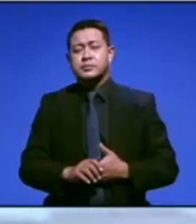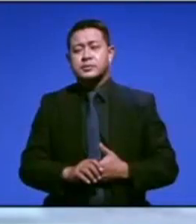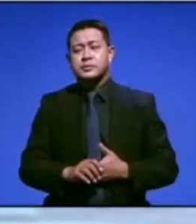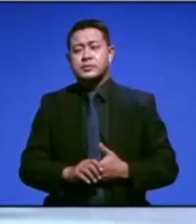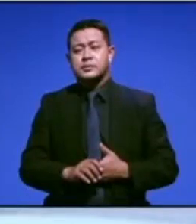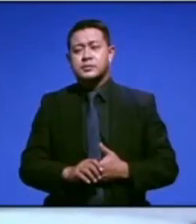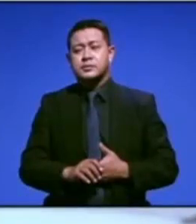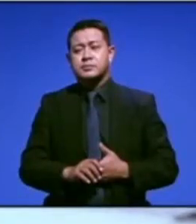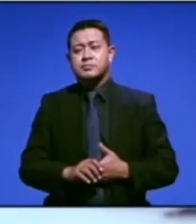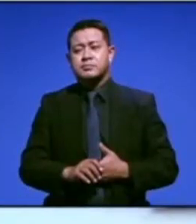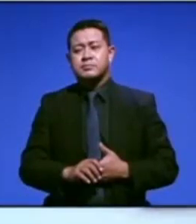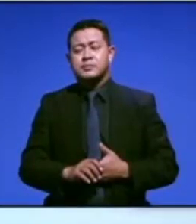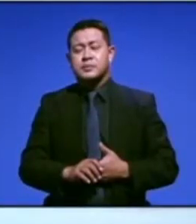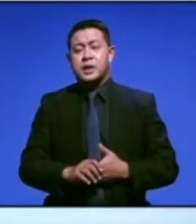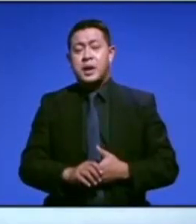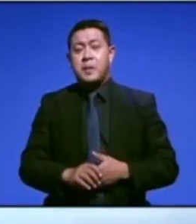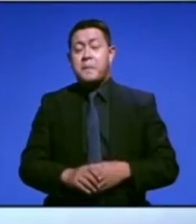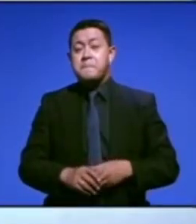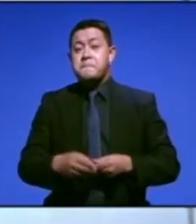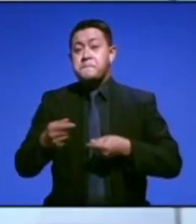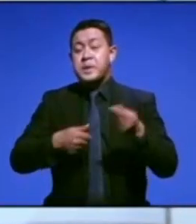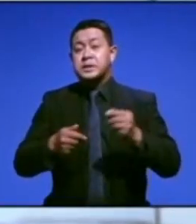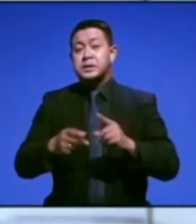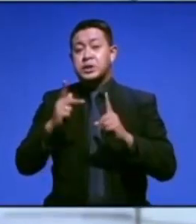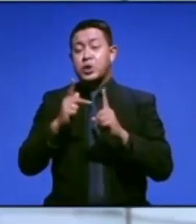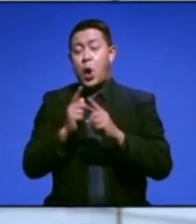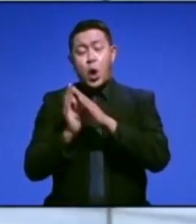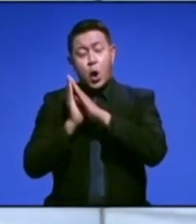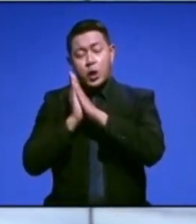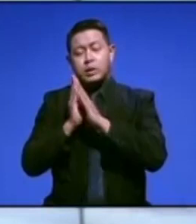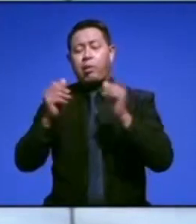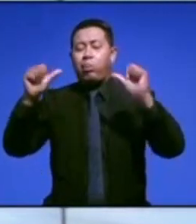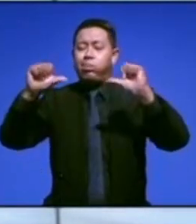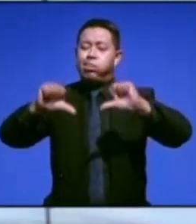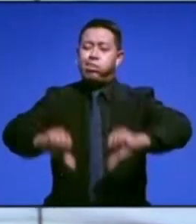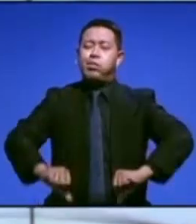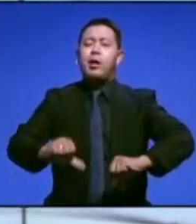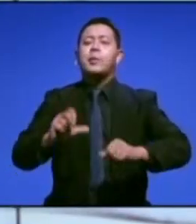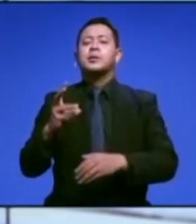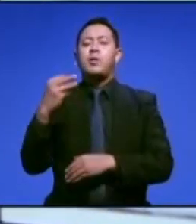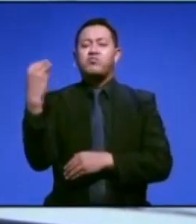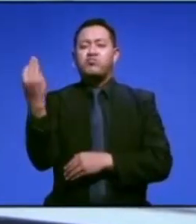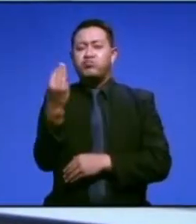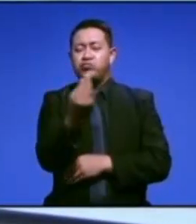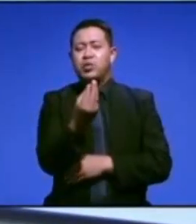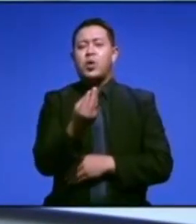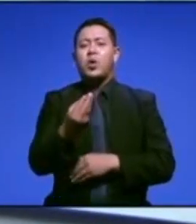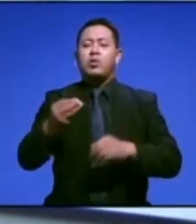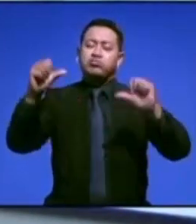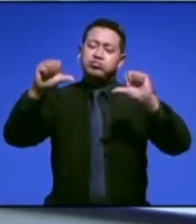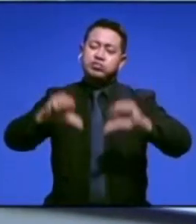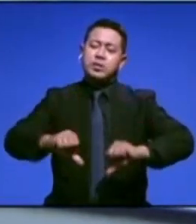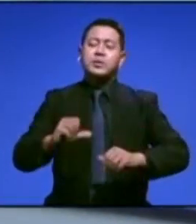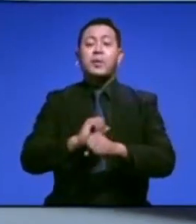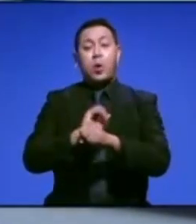Beralih ke informasi lain, pemirsa, bisnis hotel terpuruk seiring dengan terpukulnya dunia pariwisata di tengah pandemi corona. Nah, untuk tetap